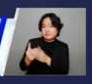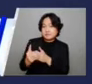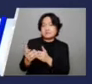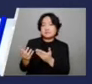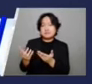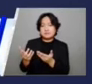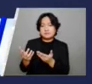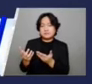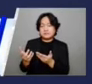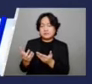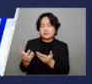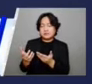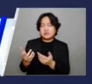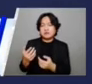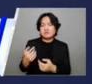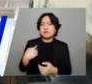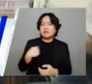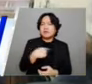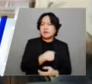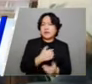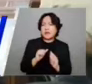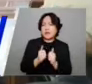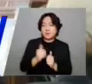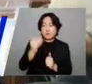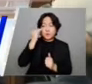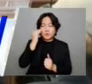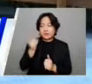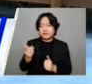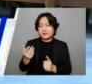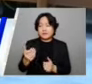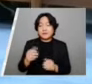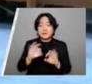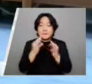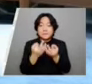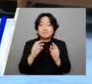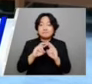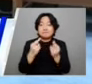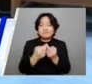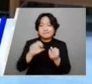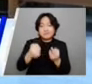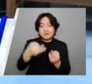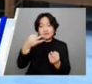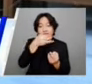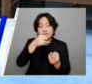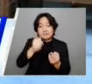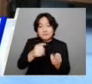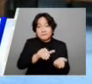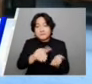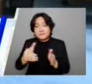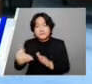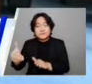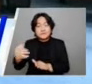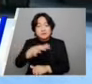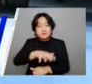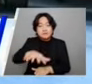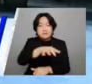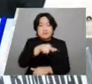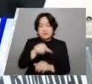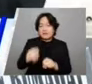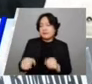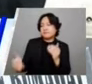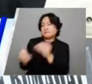complainant ay pamilya ng biktima. Ang grupo ng mga kaanak ng drug war victims, pag-uusapan ang posibleng legal na